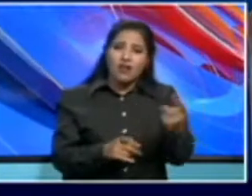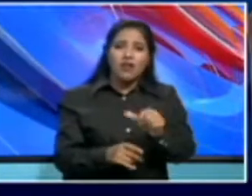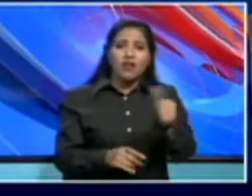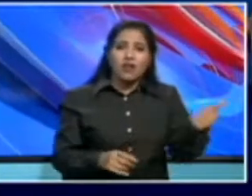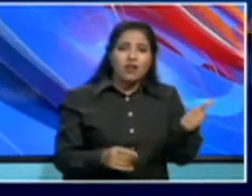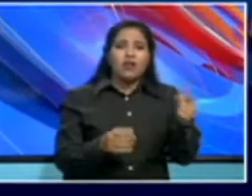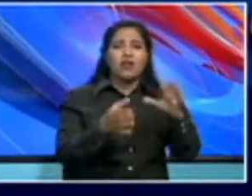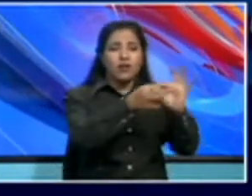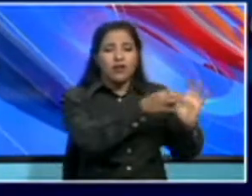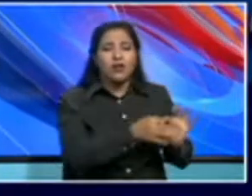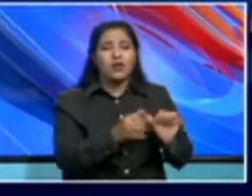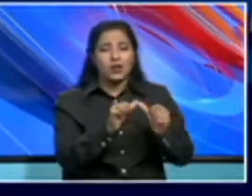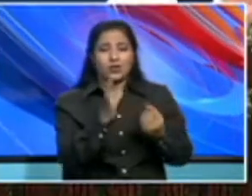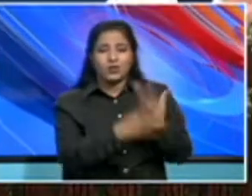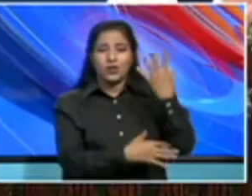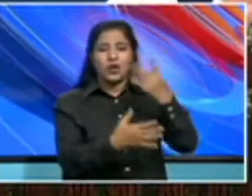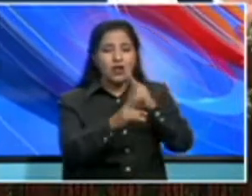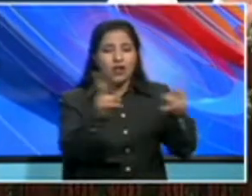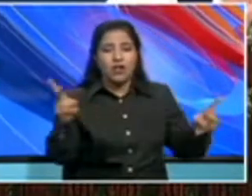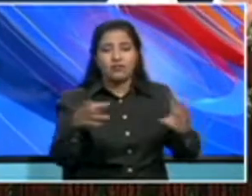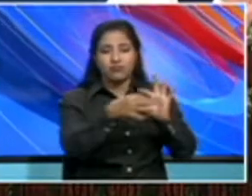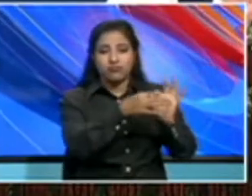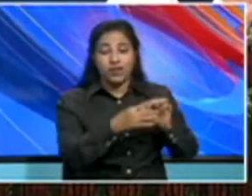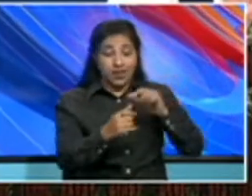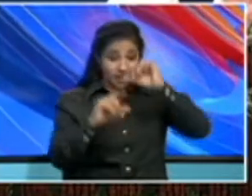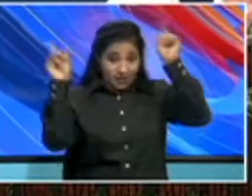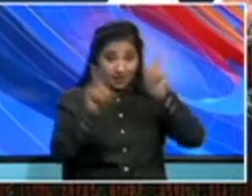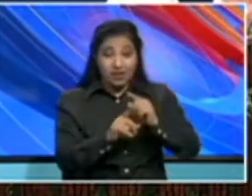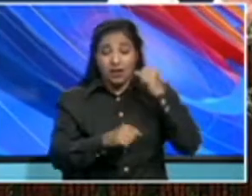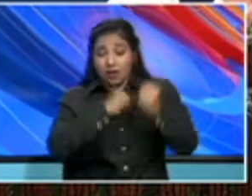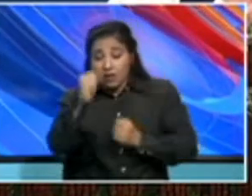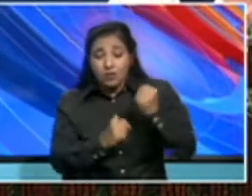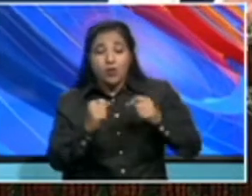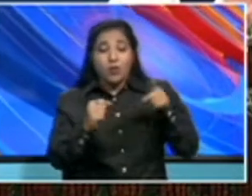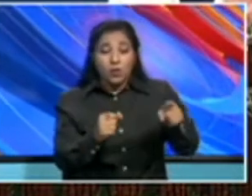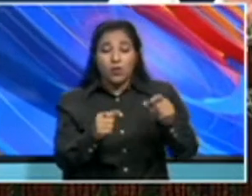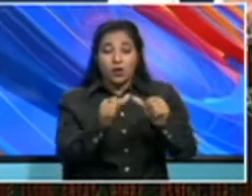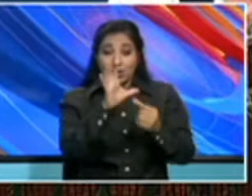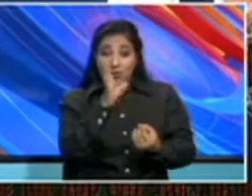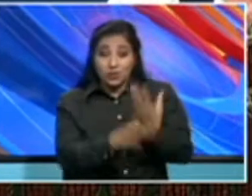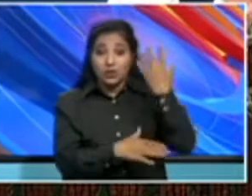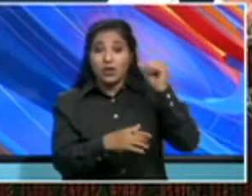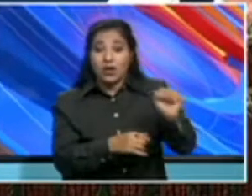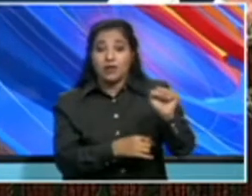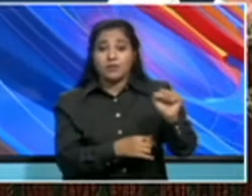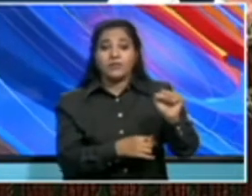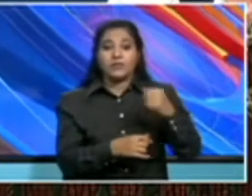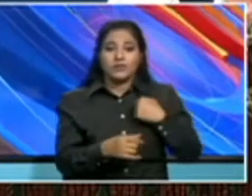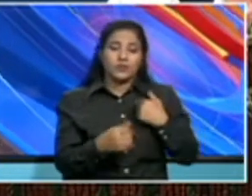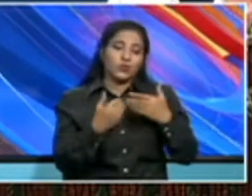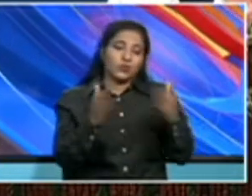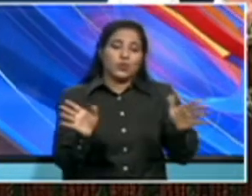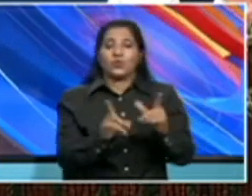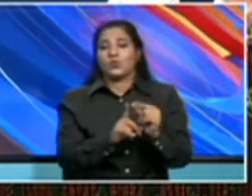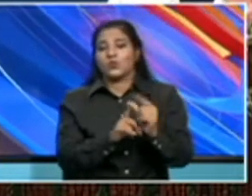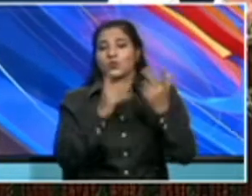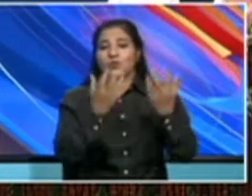स्टेट एसोसिएशन के साथ इंडियन ओलंपिक एसोसिएशन का फ्लैग अनफर्ल करने जा रहे हैं।